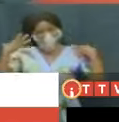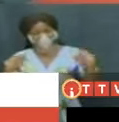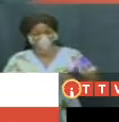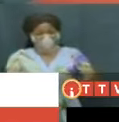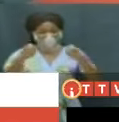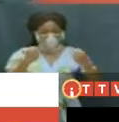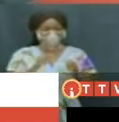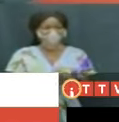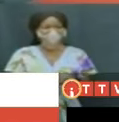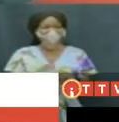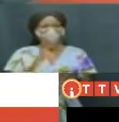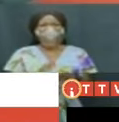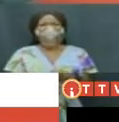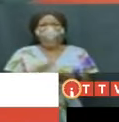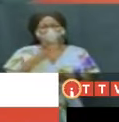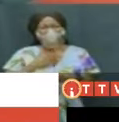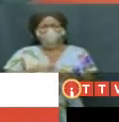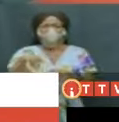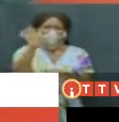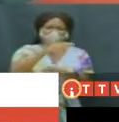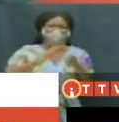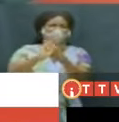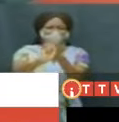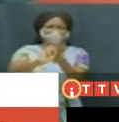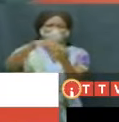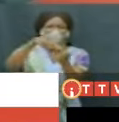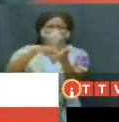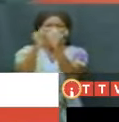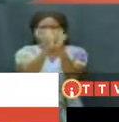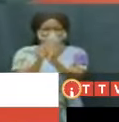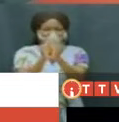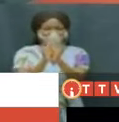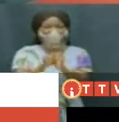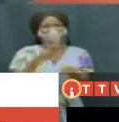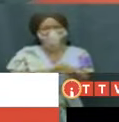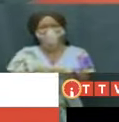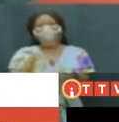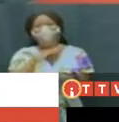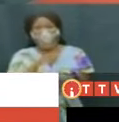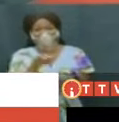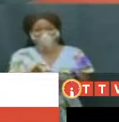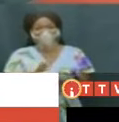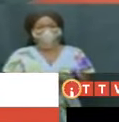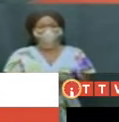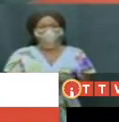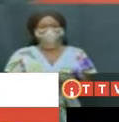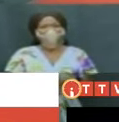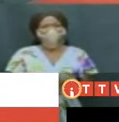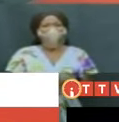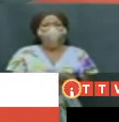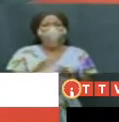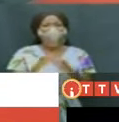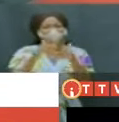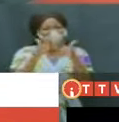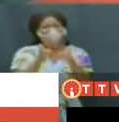timayang'ana pamodzi nthawi yoti time pamodzi ikafika. Ubwino wake pali zoti tidzichita nthawi ndi